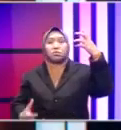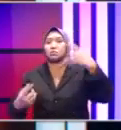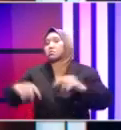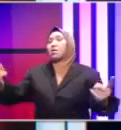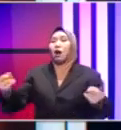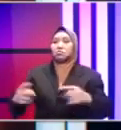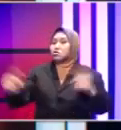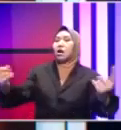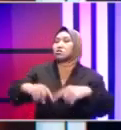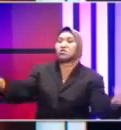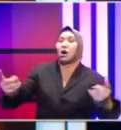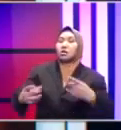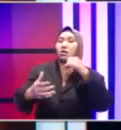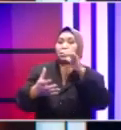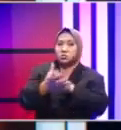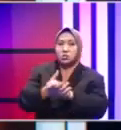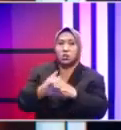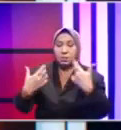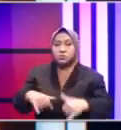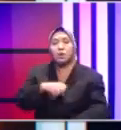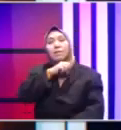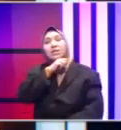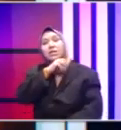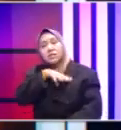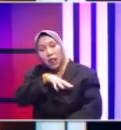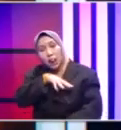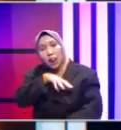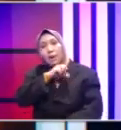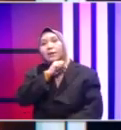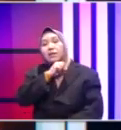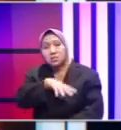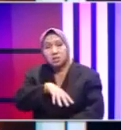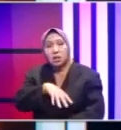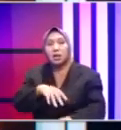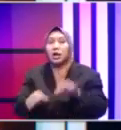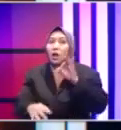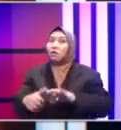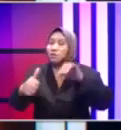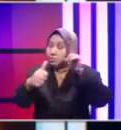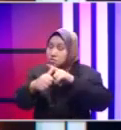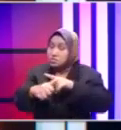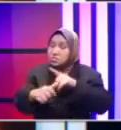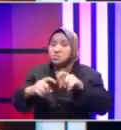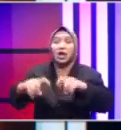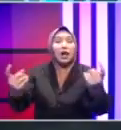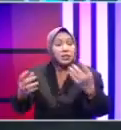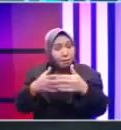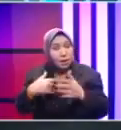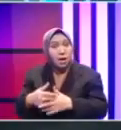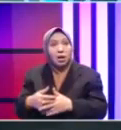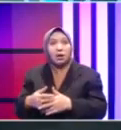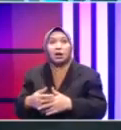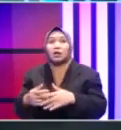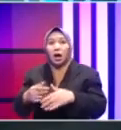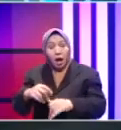wide the tall akan istri karena fakturnya site Allah kalau salah pertama tak pernah boleh lagi landak rujuk Villa